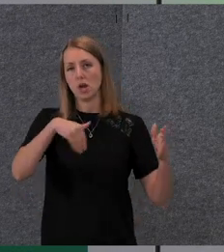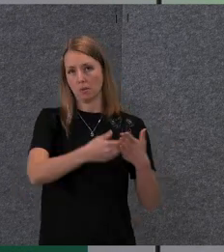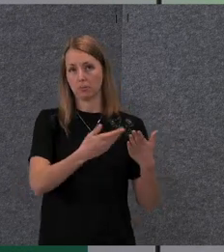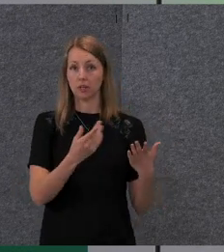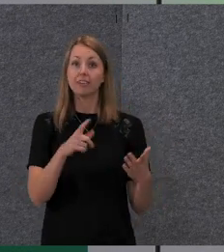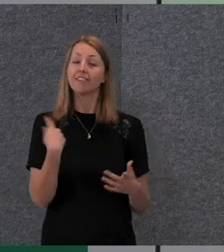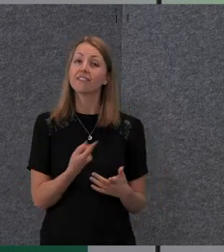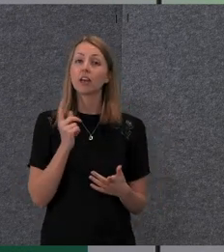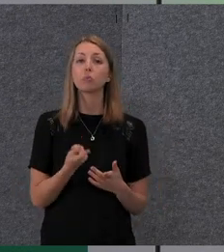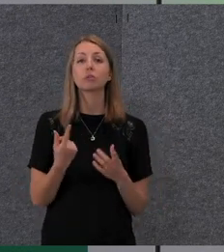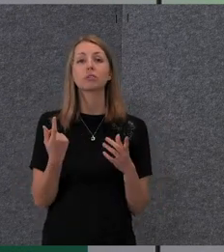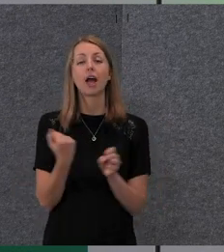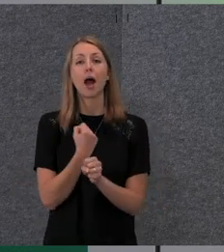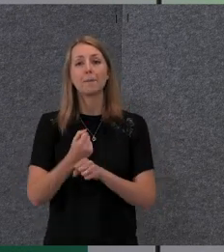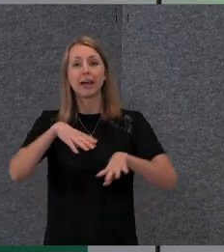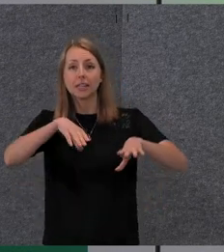die neue